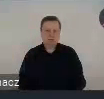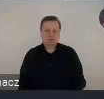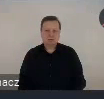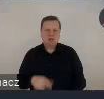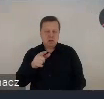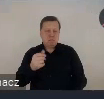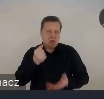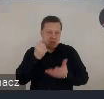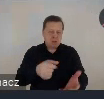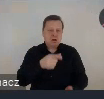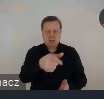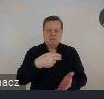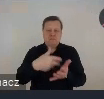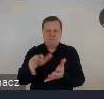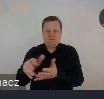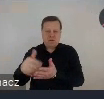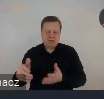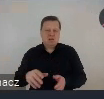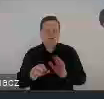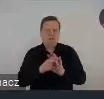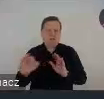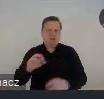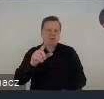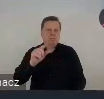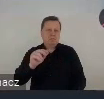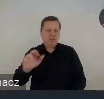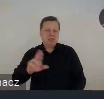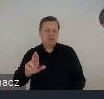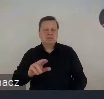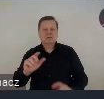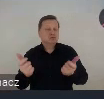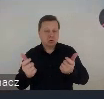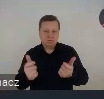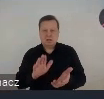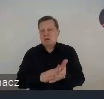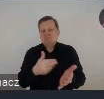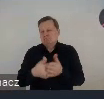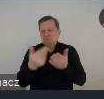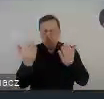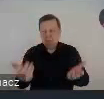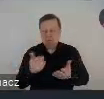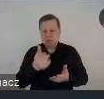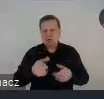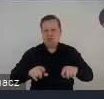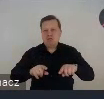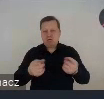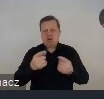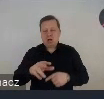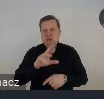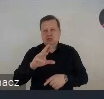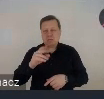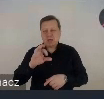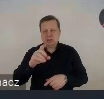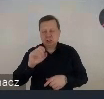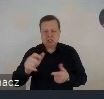wydać środki z dotacji z Polskiego Inkubatora Rzemiosła, na przykład na doposażenie organizacji rzemieślniczych,